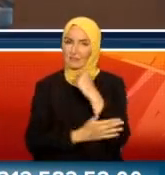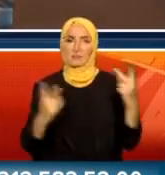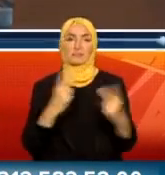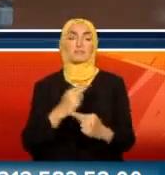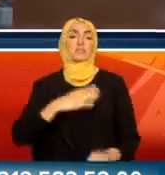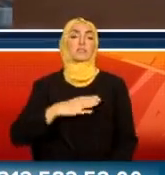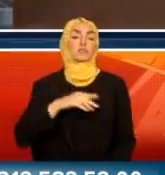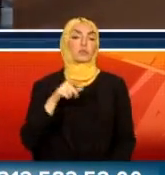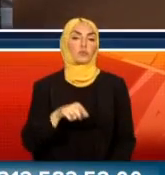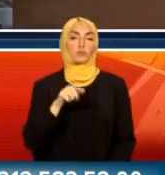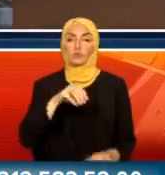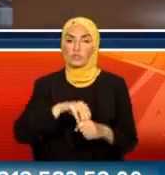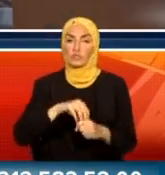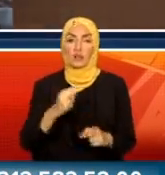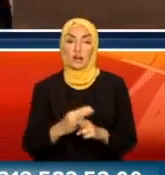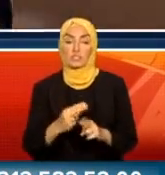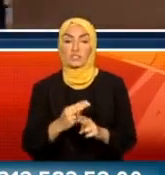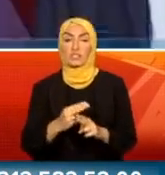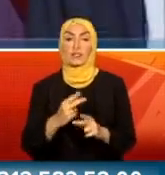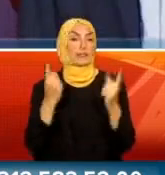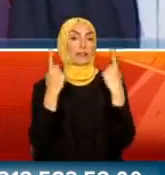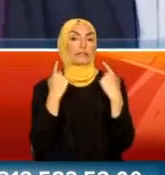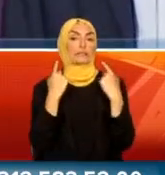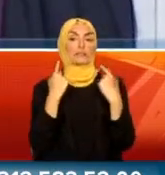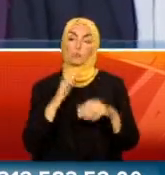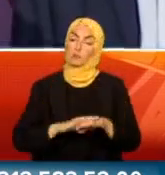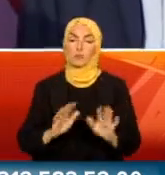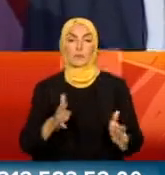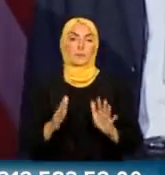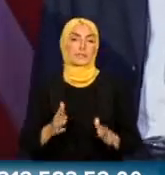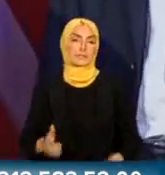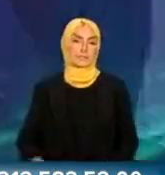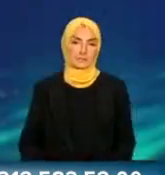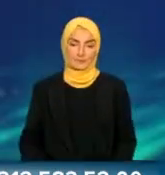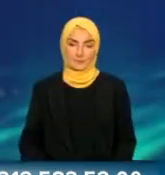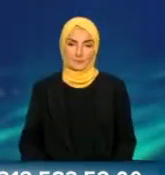için de acil durum yetkilerini kullanabileceği düşünülüyor. Thank you. Thank you very much.